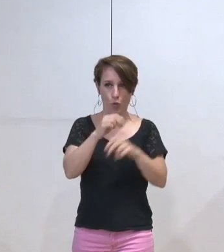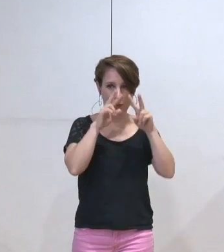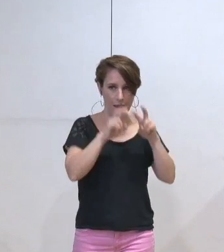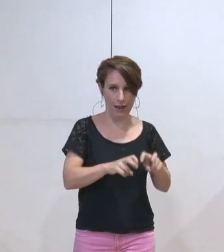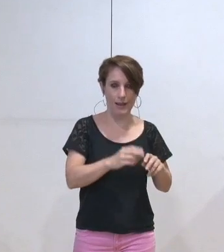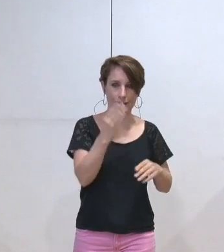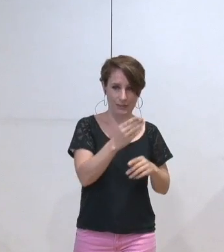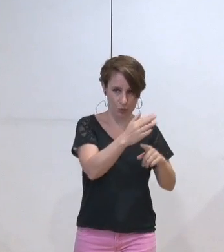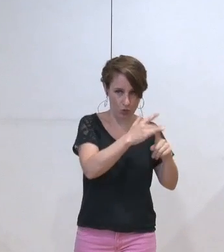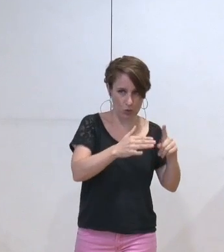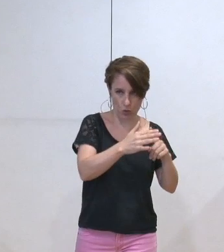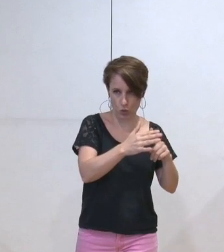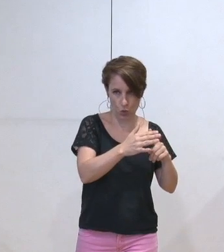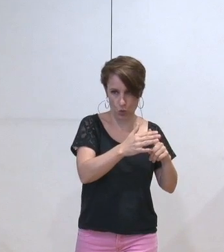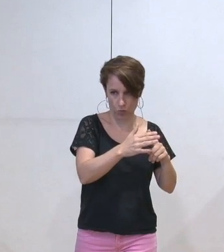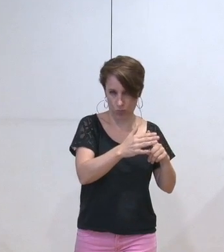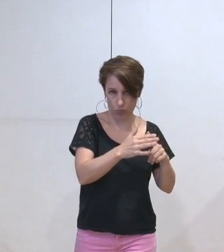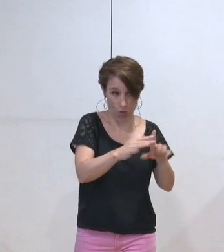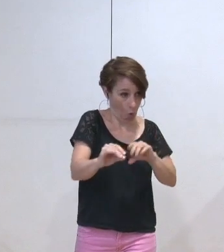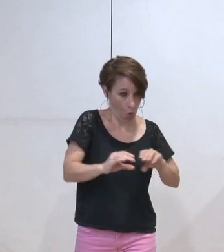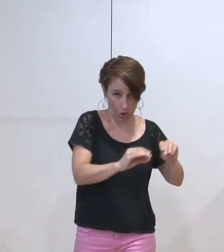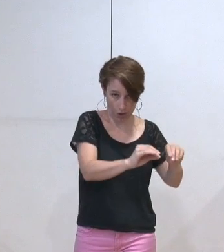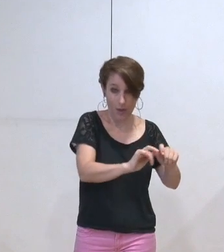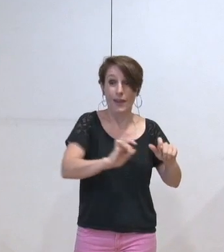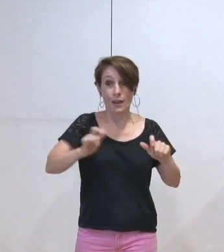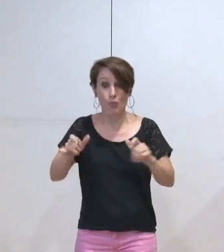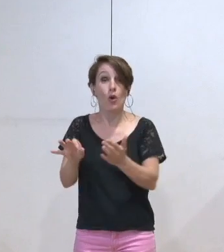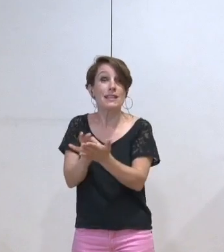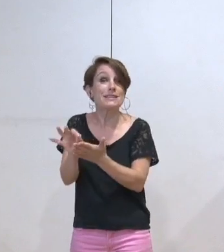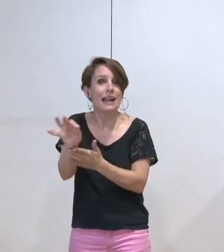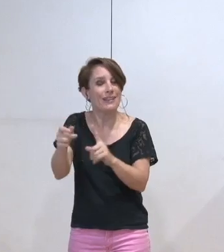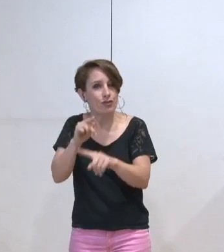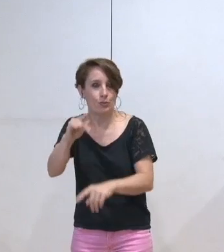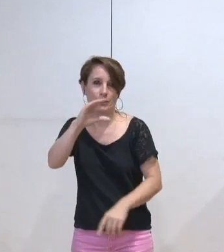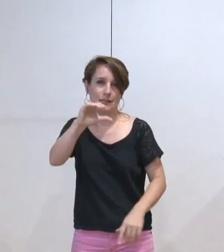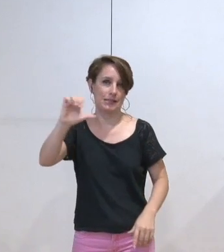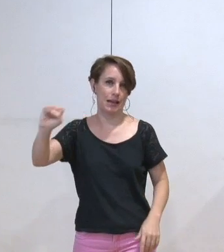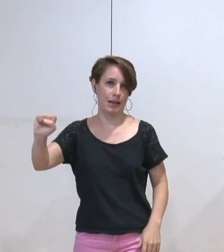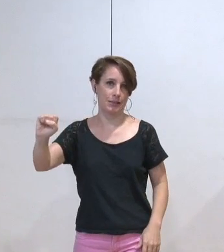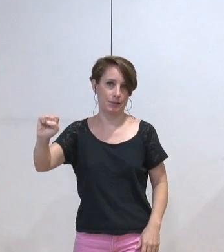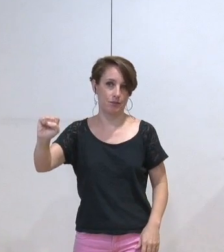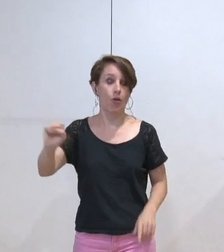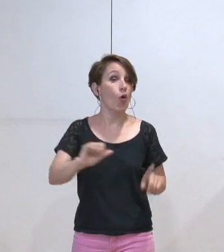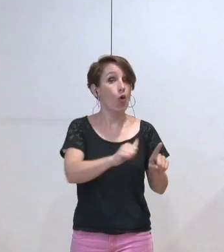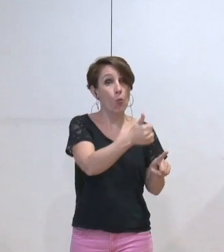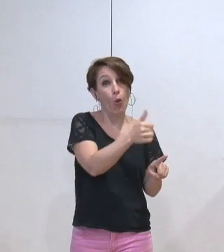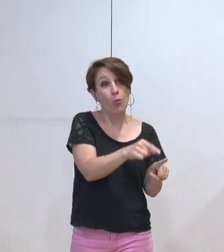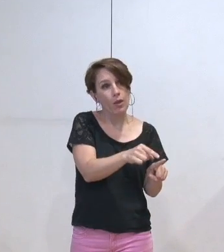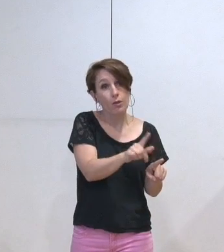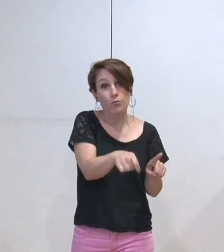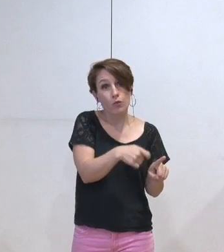seul actuel un débat et l'autre sur le plan stratégique du CCAS comme le premier et de nature